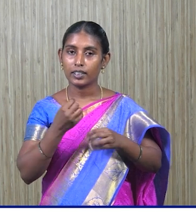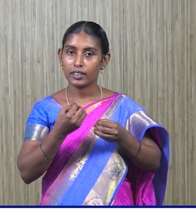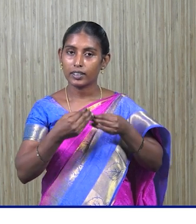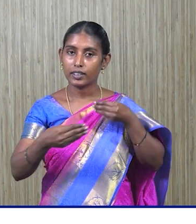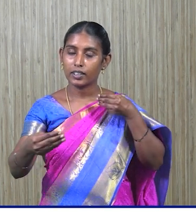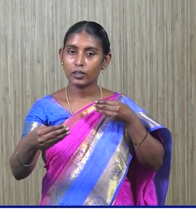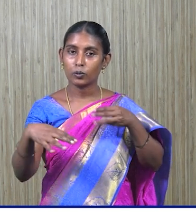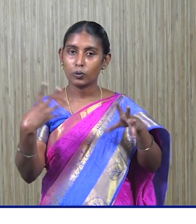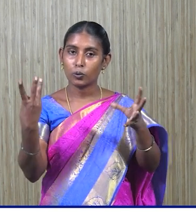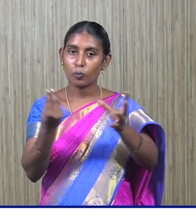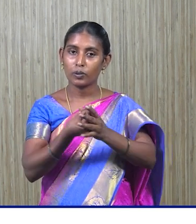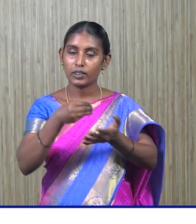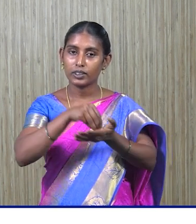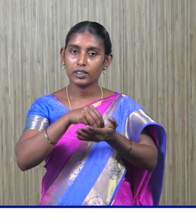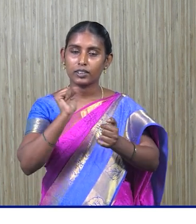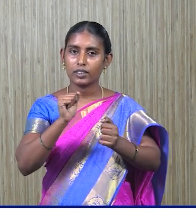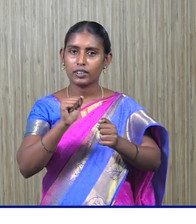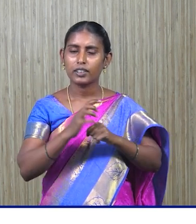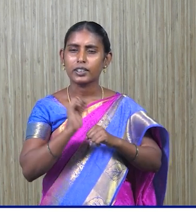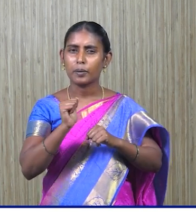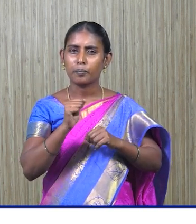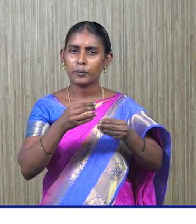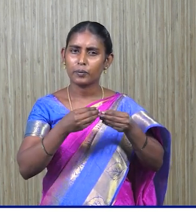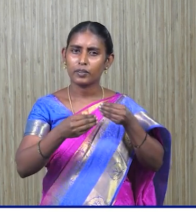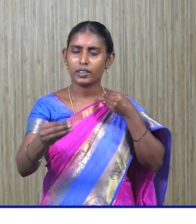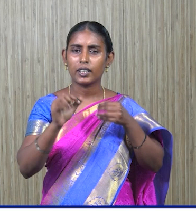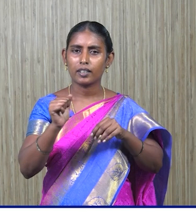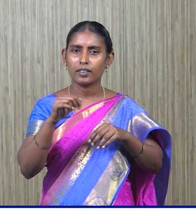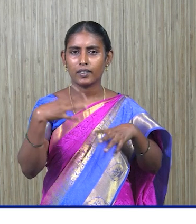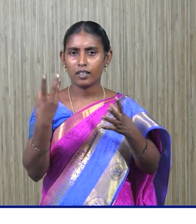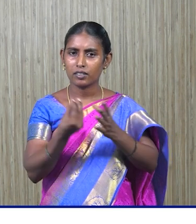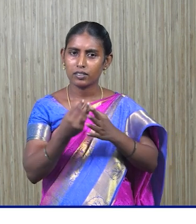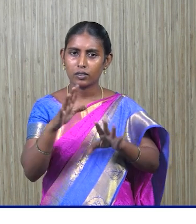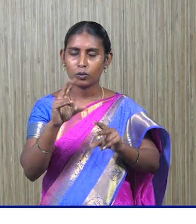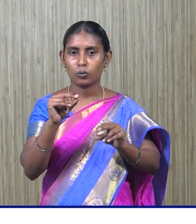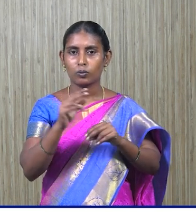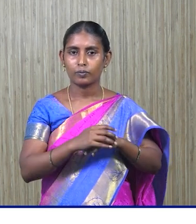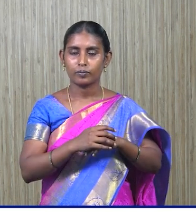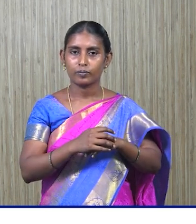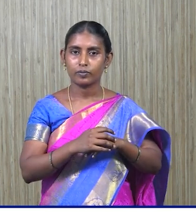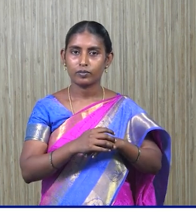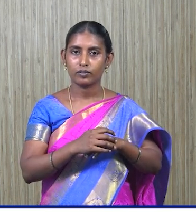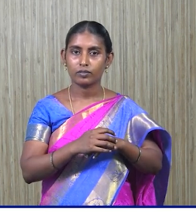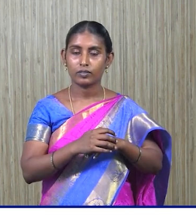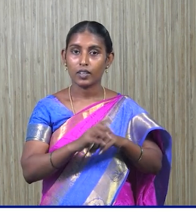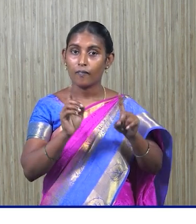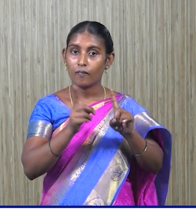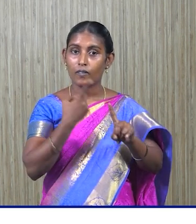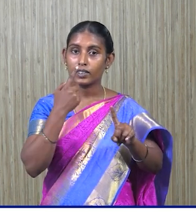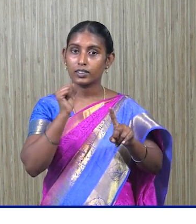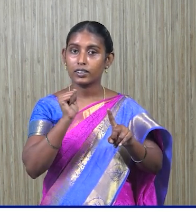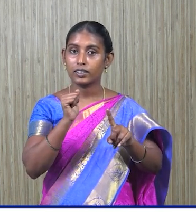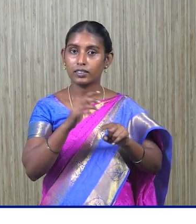கொண்டு போய் சேர்க்கும் போது எந்த இடத்தில் கொண்டு போய் அந்த தொகுப்புள் சேர்க்கலாம், எந்த இடத்துல வேண்டுமானாலும் சேர்க்கலாமா? கிடையாது. ஏழெண்களில் முதல் எண்